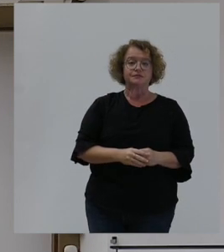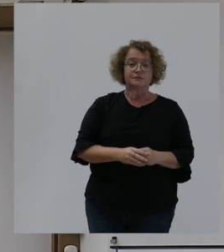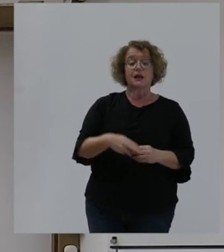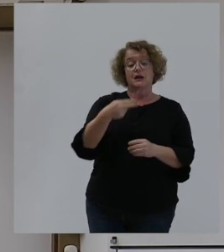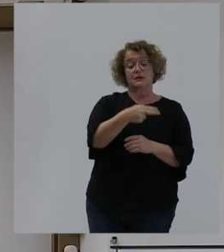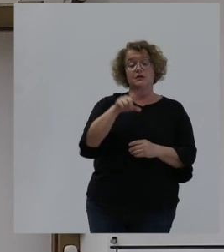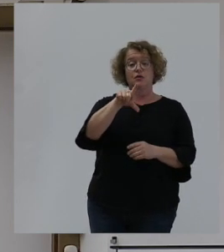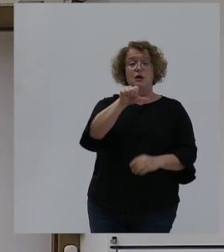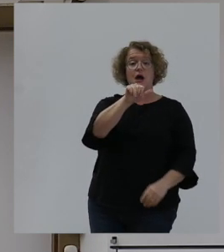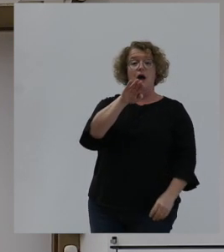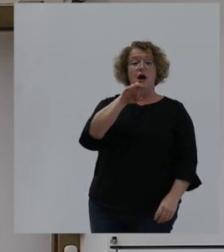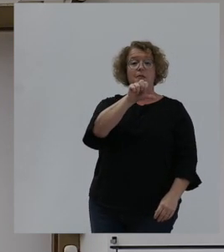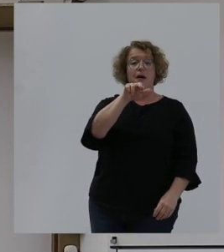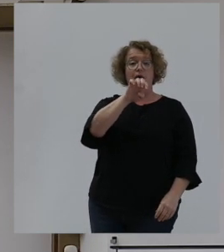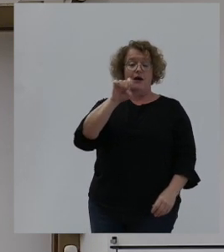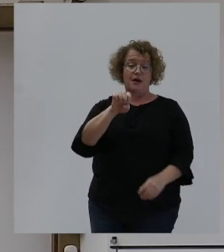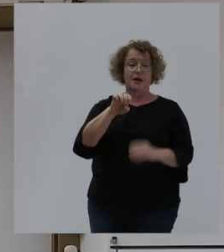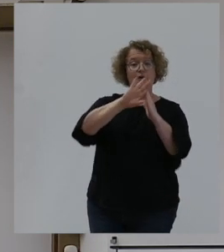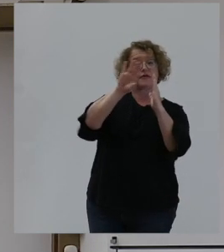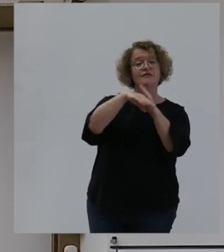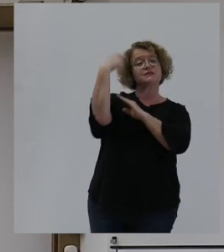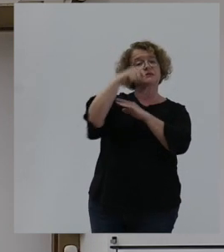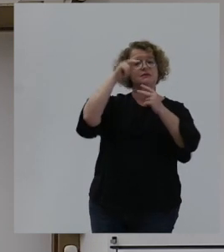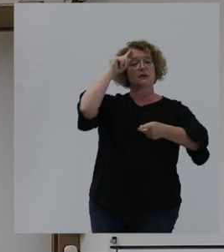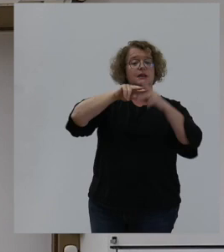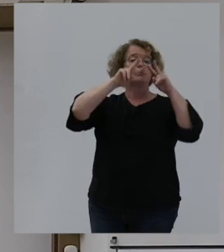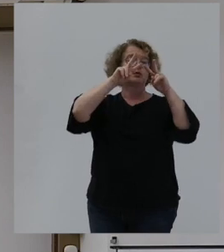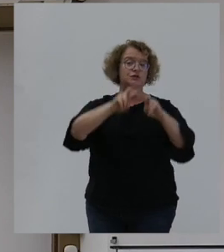Et Nicolas Labarre pour la fonction de vice-président recherche.